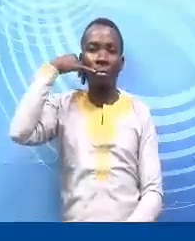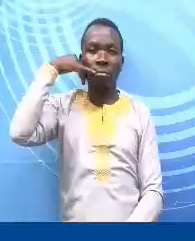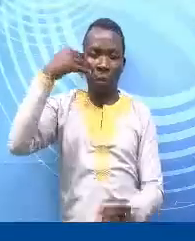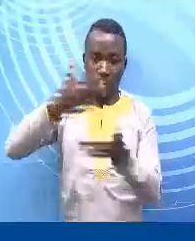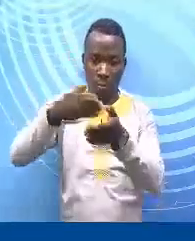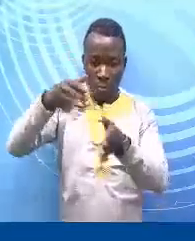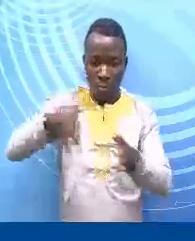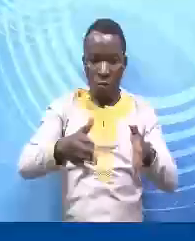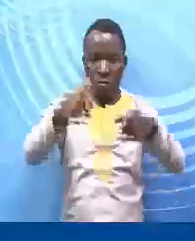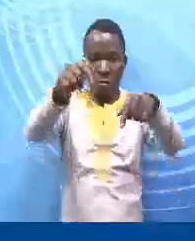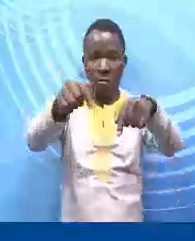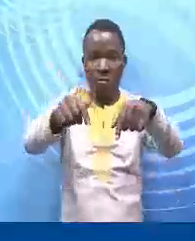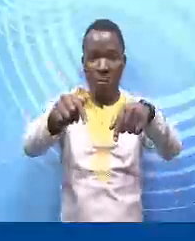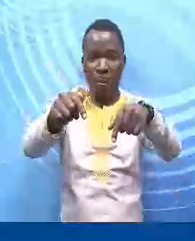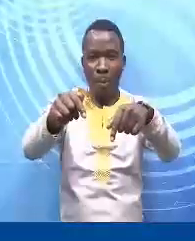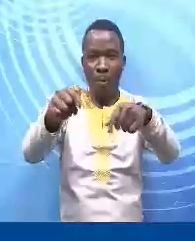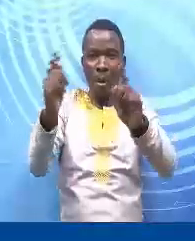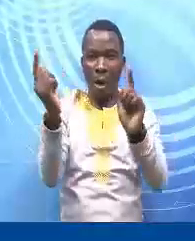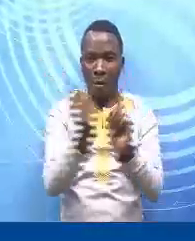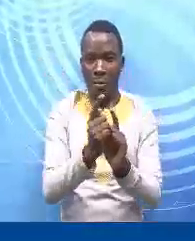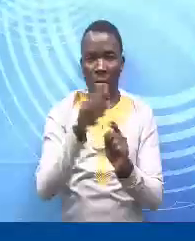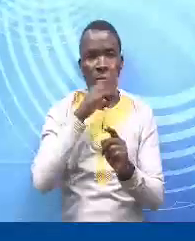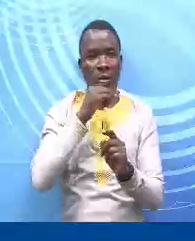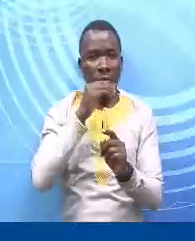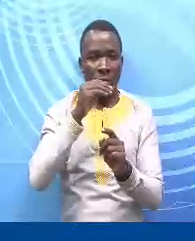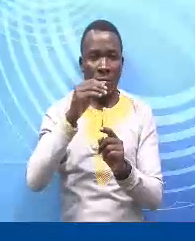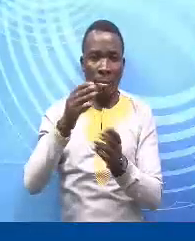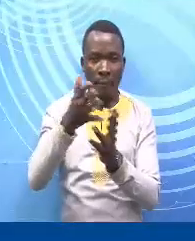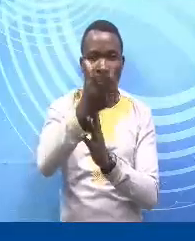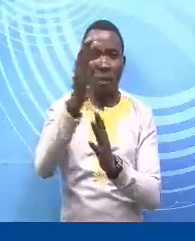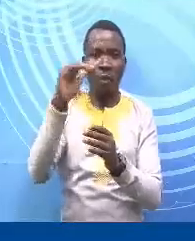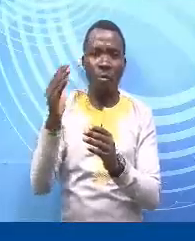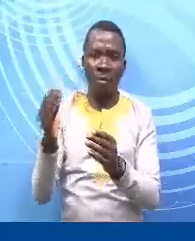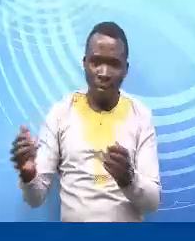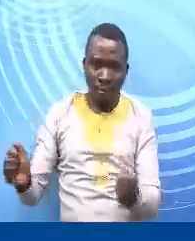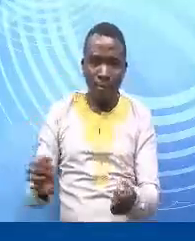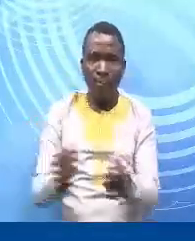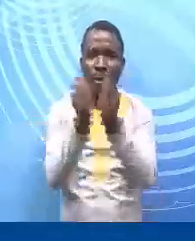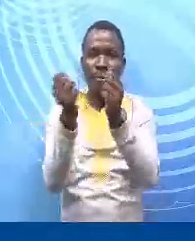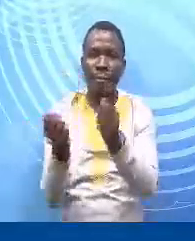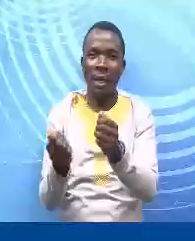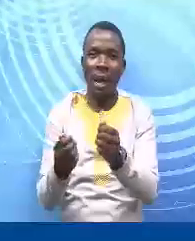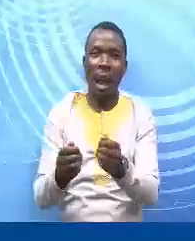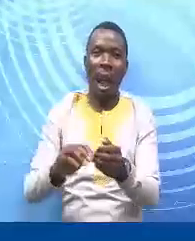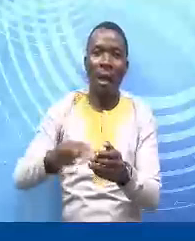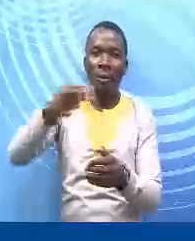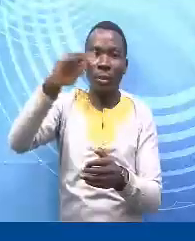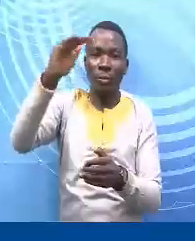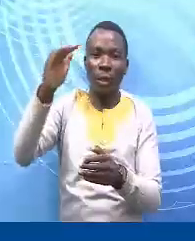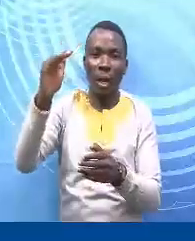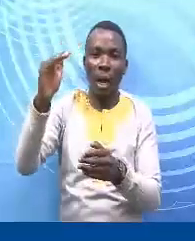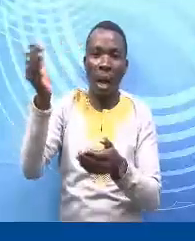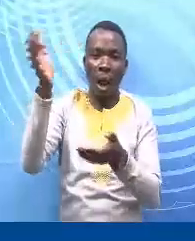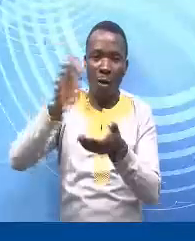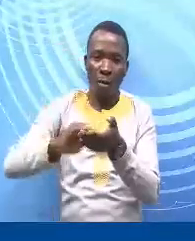hariya akutanamo n'umuhungu ari kwambuka, yamukubita impuzana hejuru ya papo mwamuzamuramo hejuru raziye kamanira